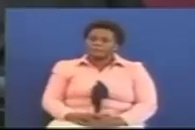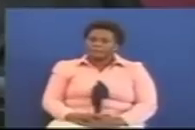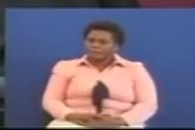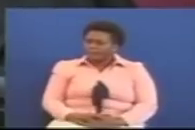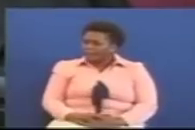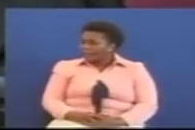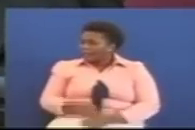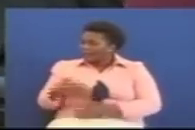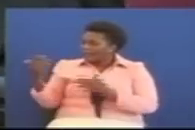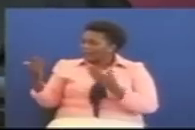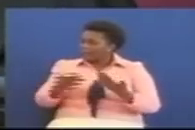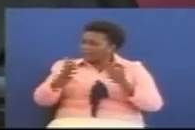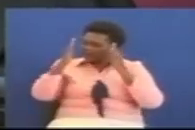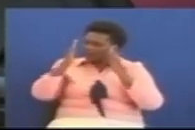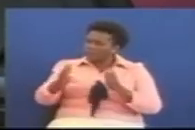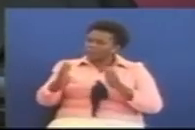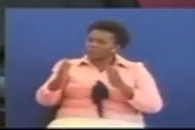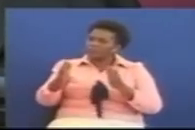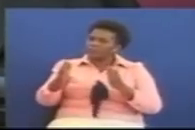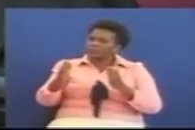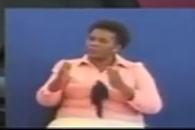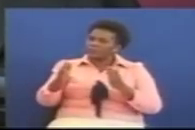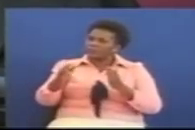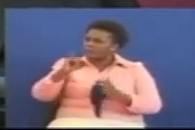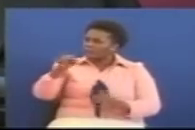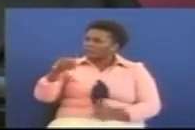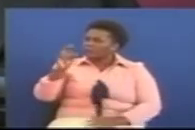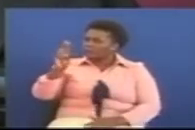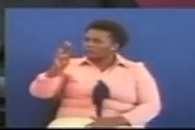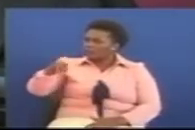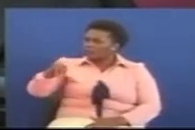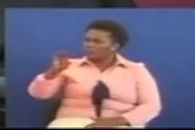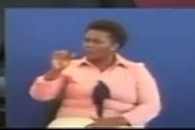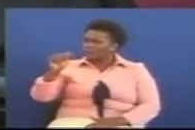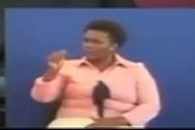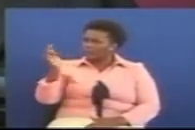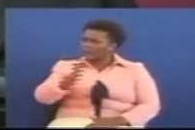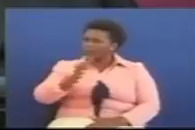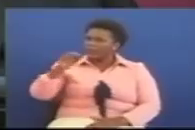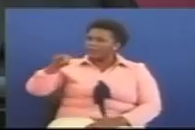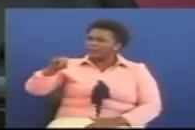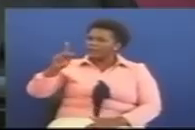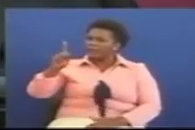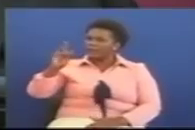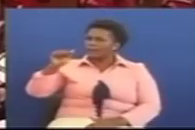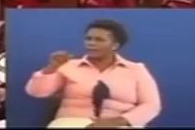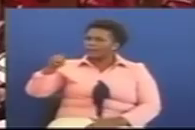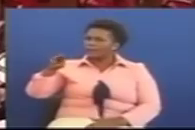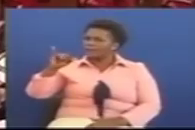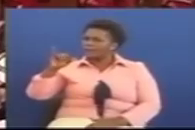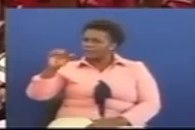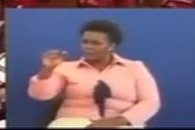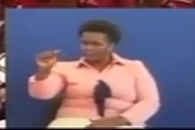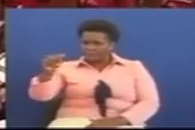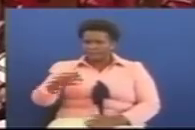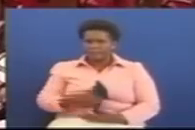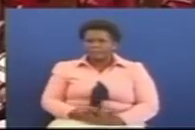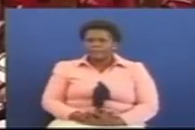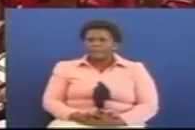linaulizwa na Mheshimiwa Juma Suleman Nkamia, mbunge wa Chemba, na